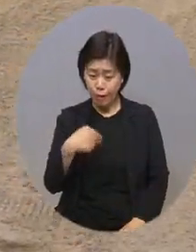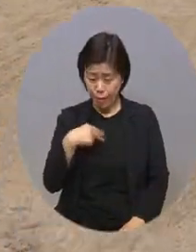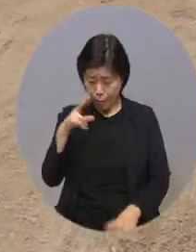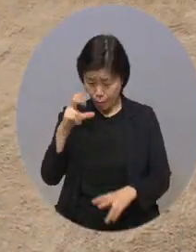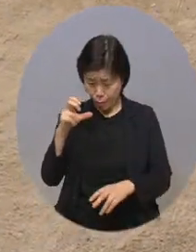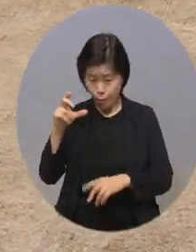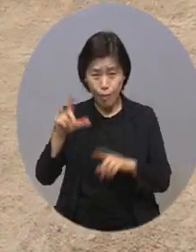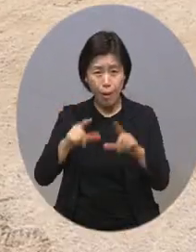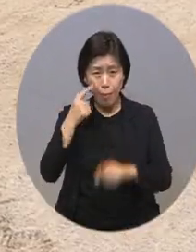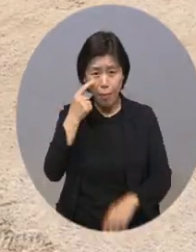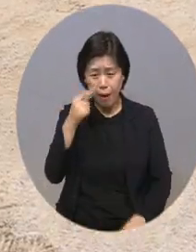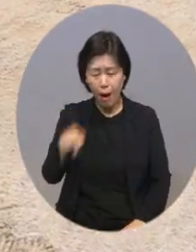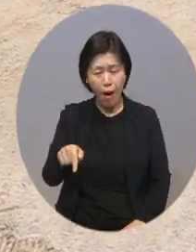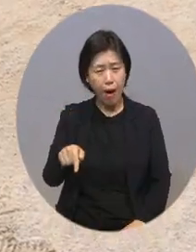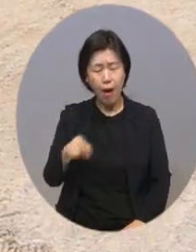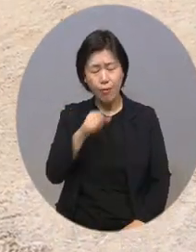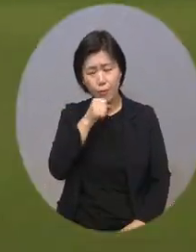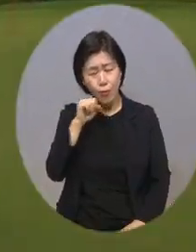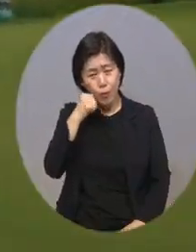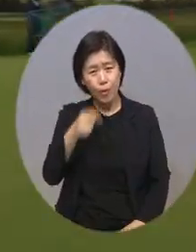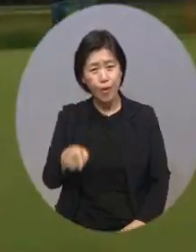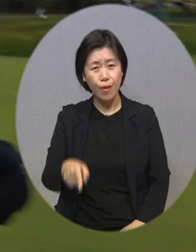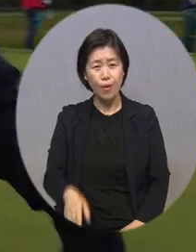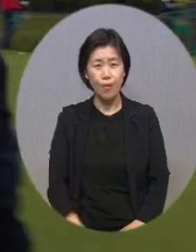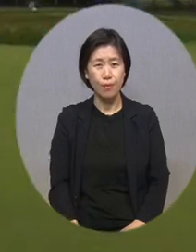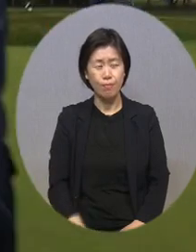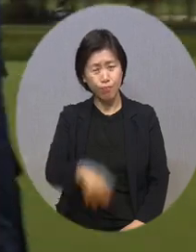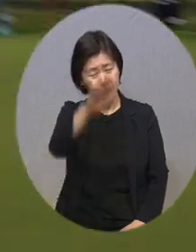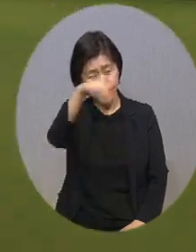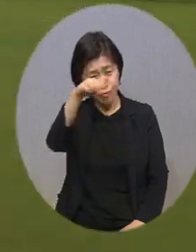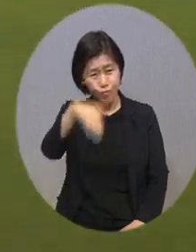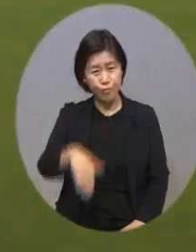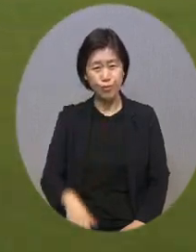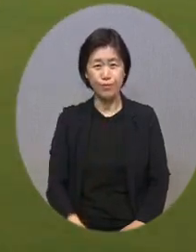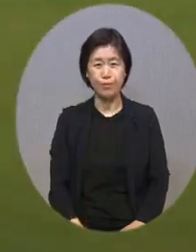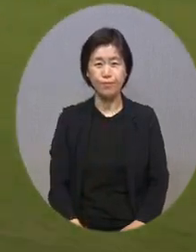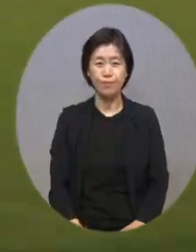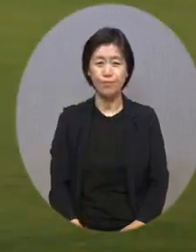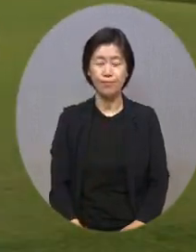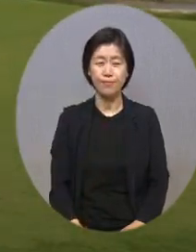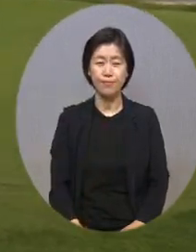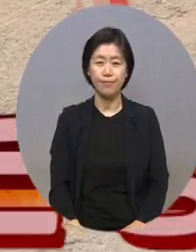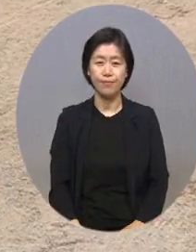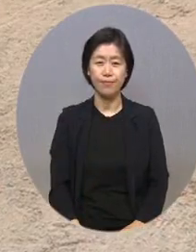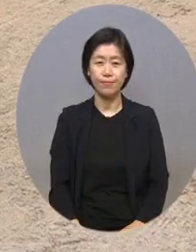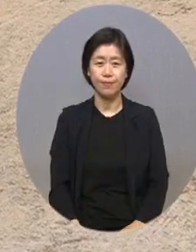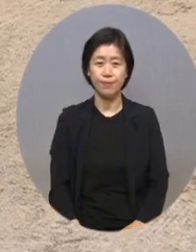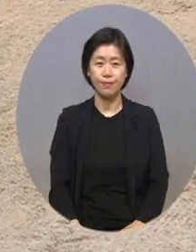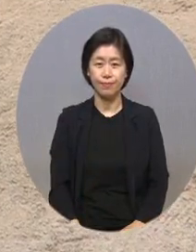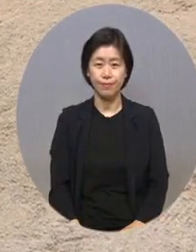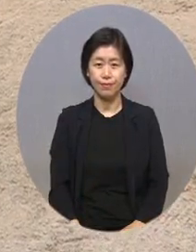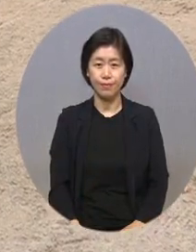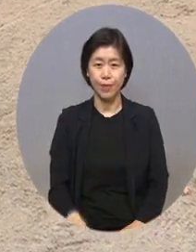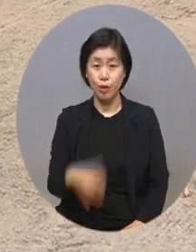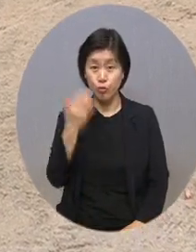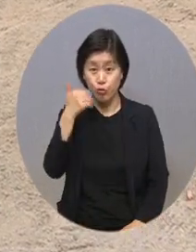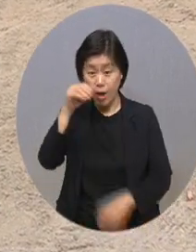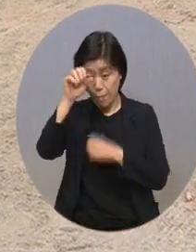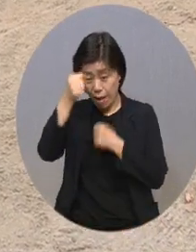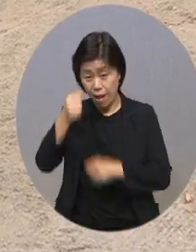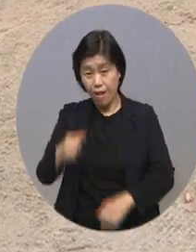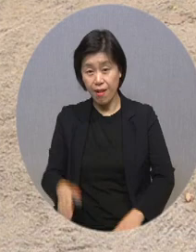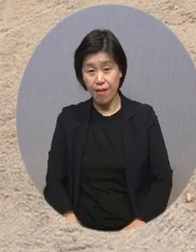너무 난이도 아닌가 이건? 경기위원님. 어디선가 누구에게. 그러니까 누가 발로